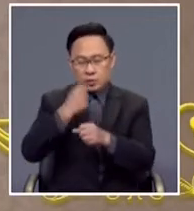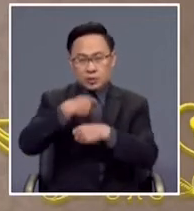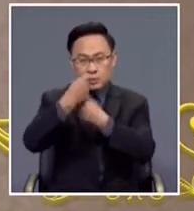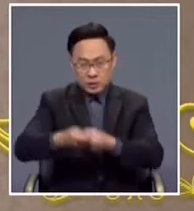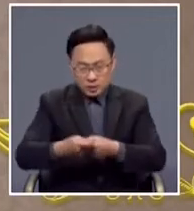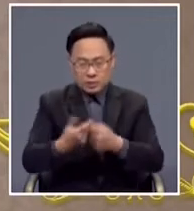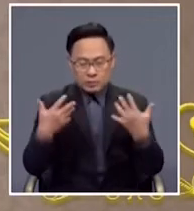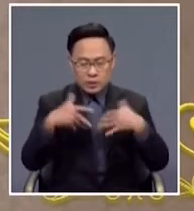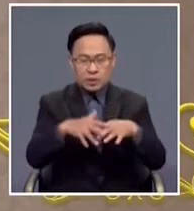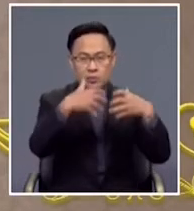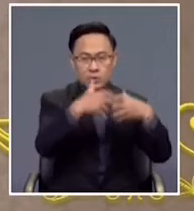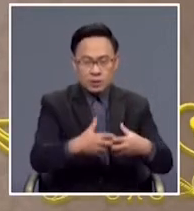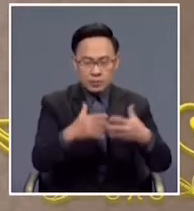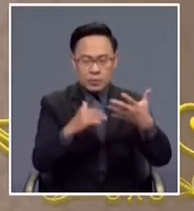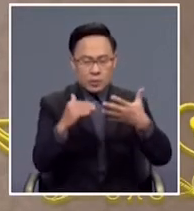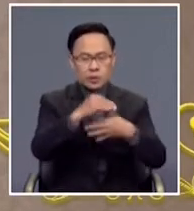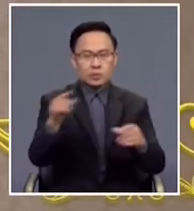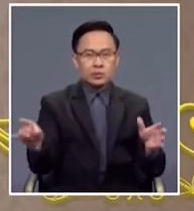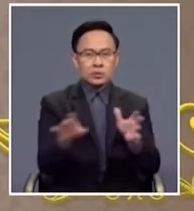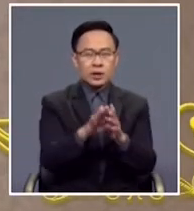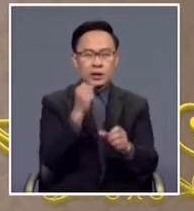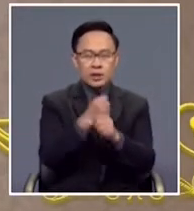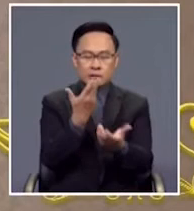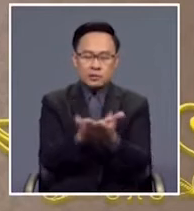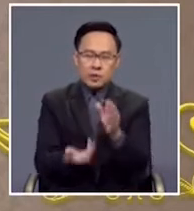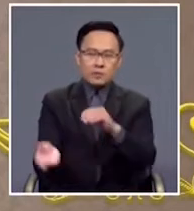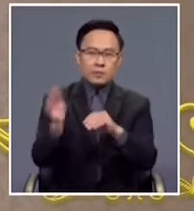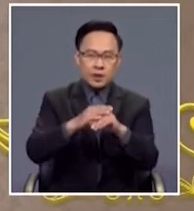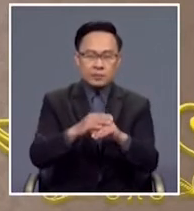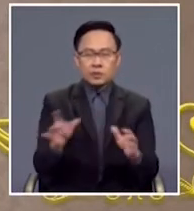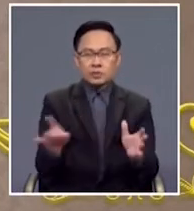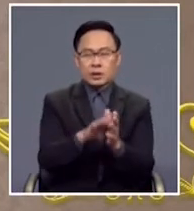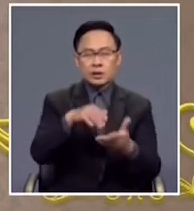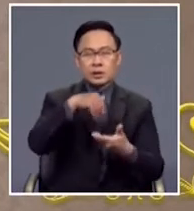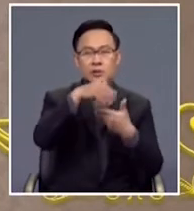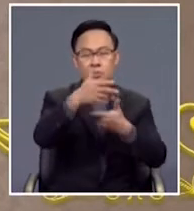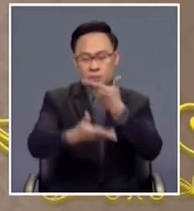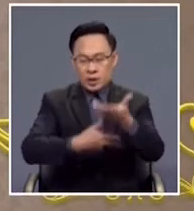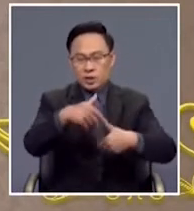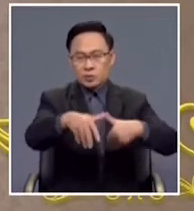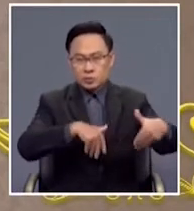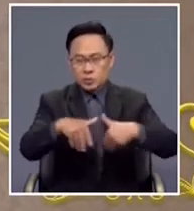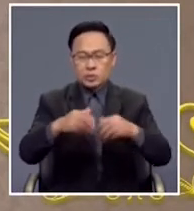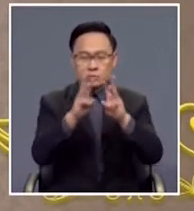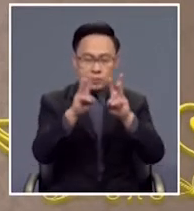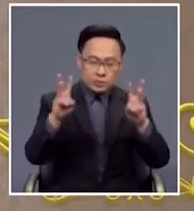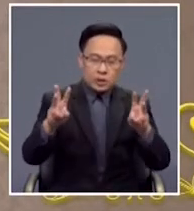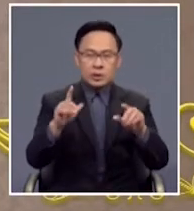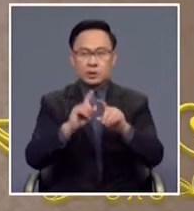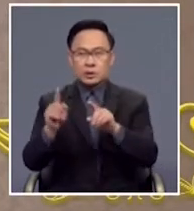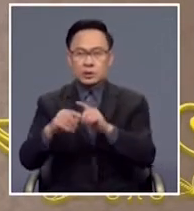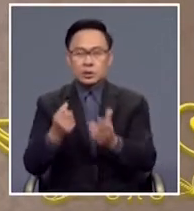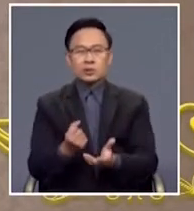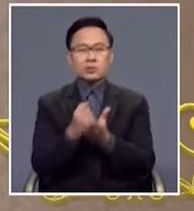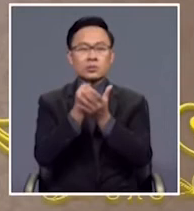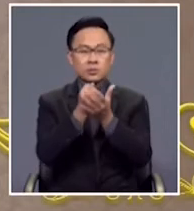าหกรรมกลางทางการแปรรูปการสร้างมูลค่าเพิ่มและปลายทาง ลาดชุมชนตลาดออนไลน์ซึ่งย่อมต้องอ